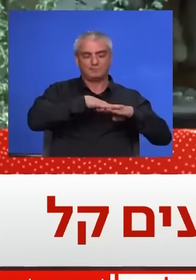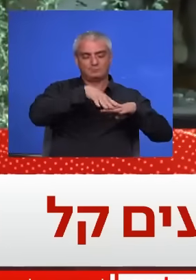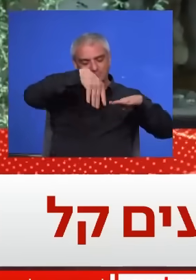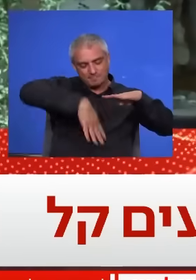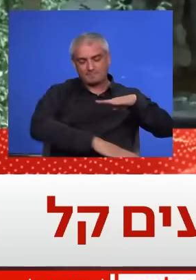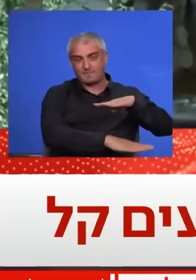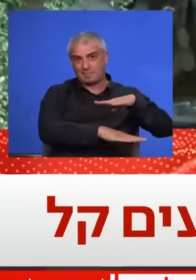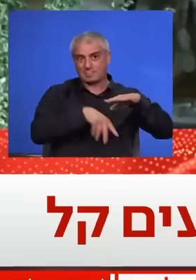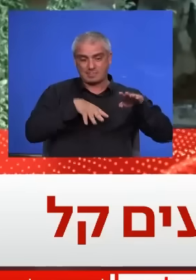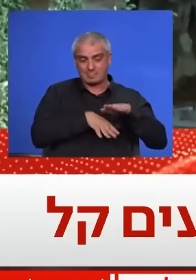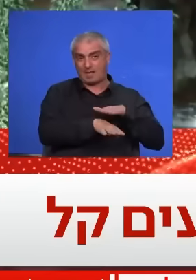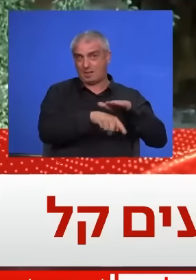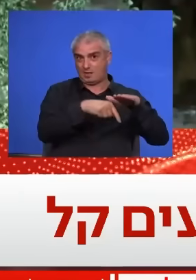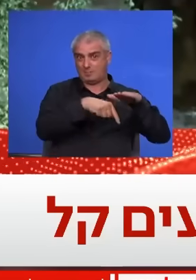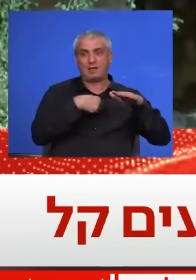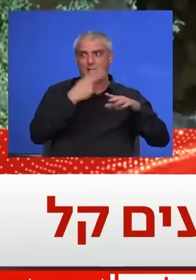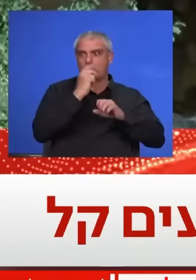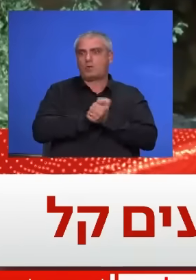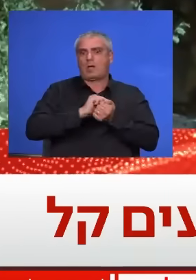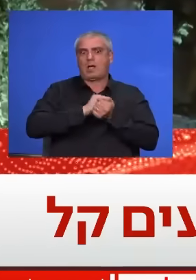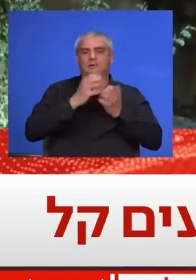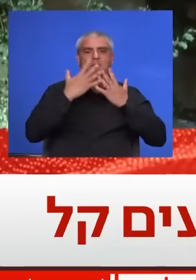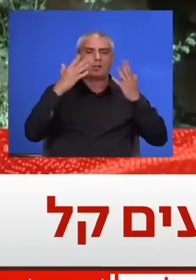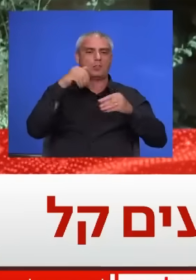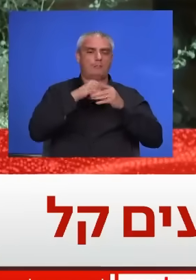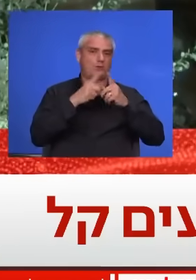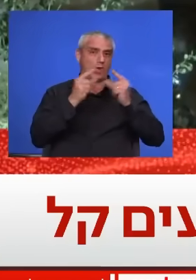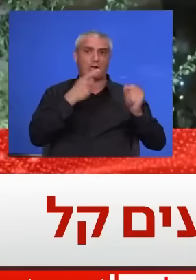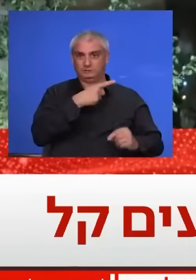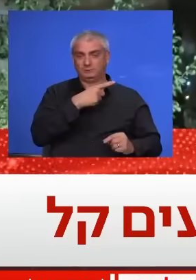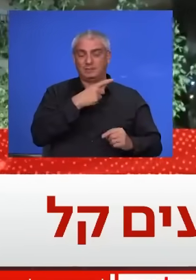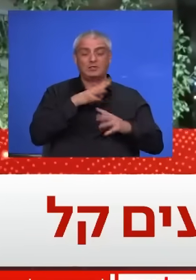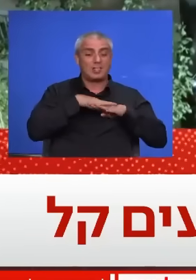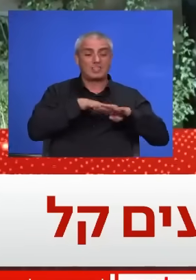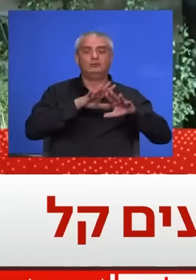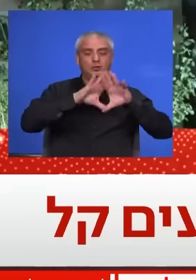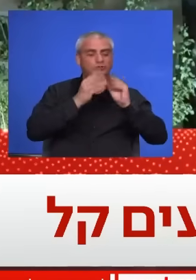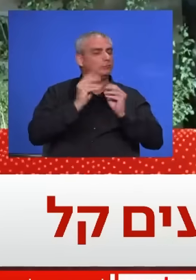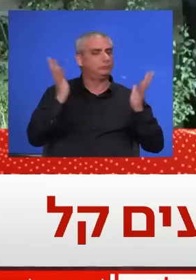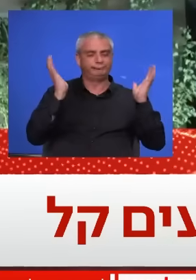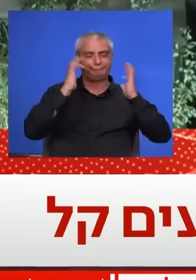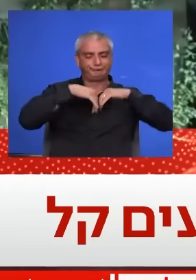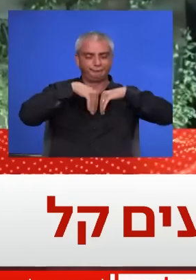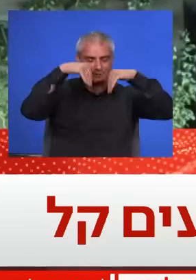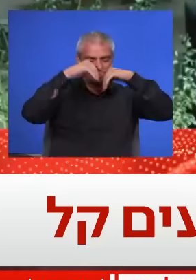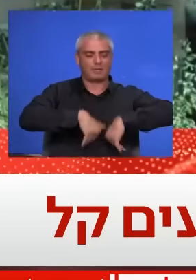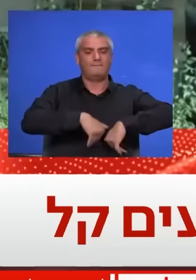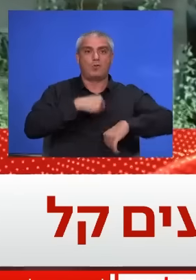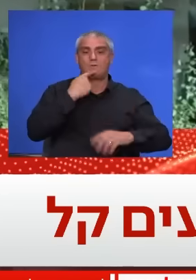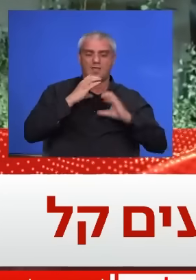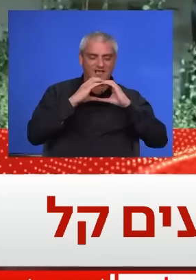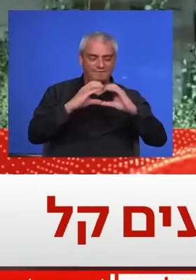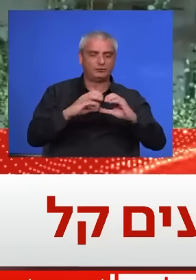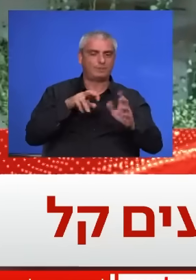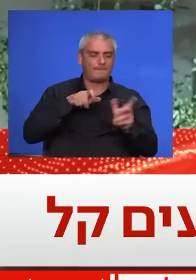ראינו את ההרס הרב ברצועת עזה, כאשר תשתיות שלמות פשוט קרסו פנימה. אנחנו מדברים על כבישים, על מדרכות ועל